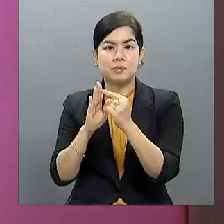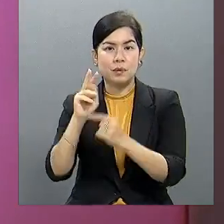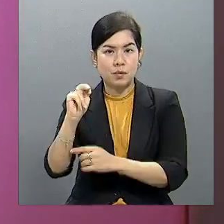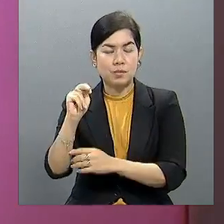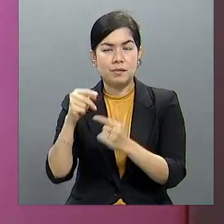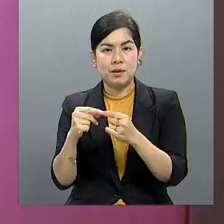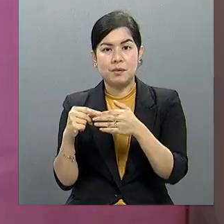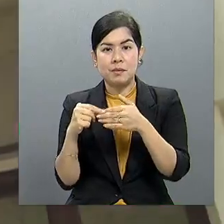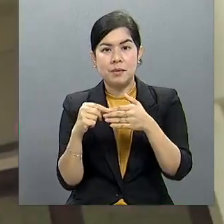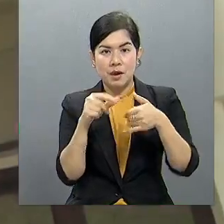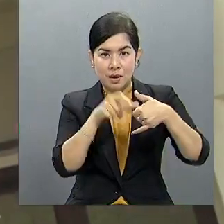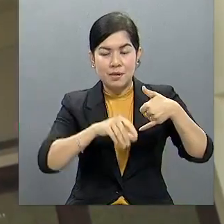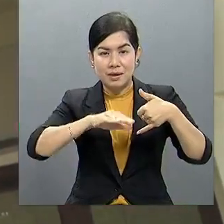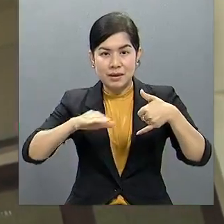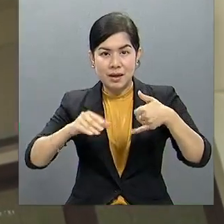ชมเมืองเก่กัครับ